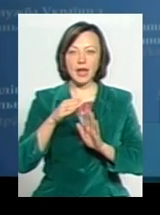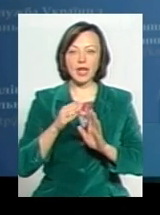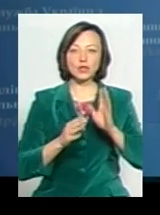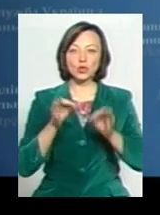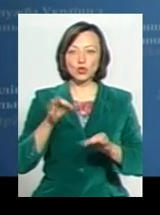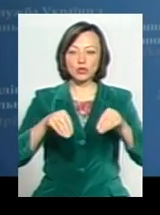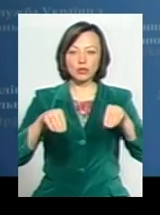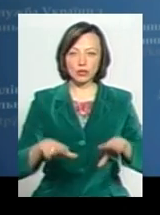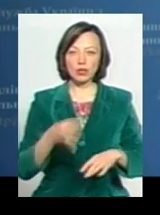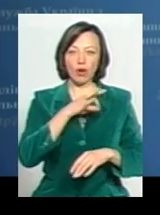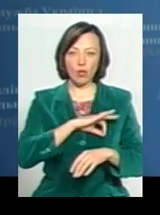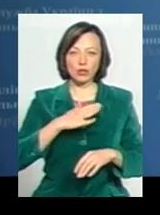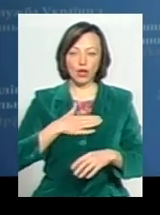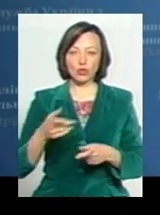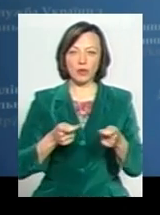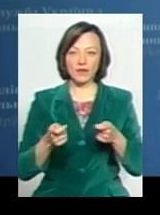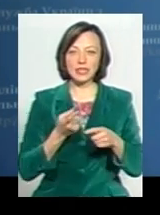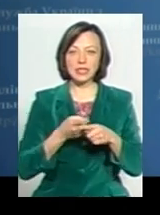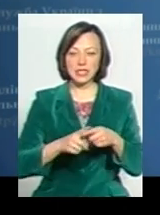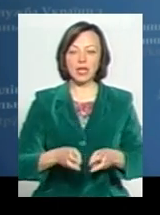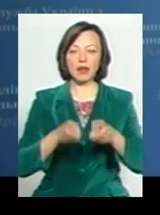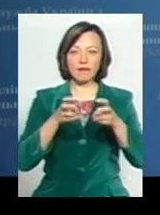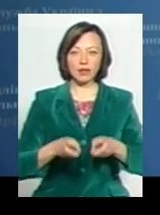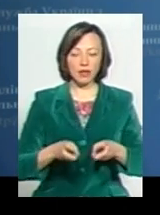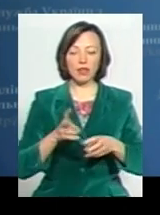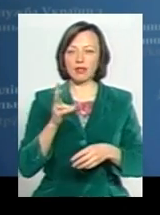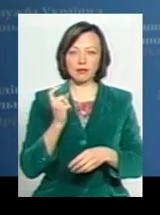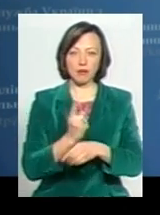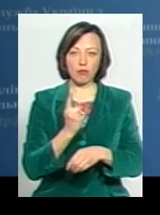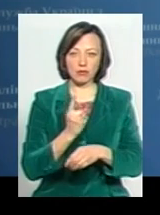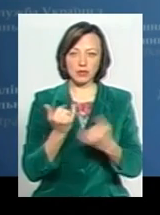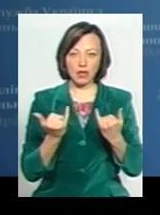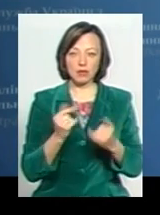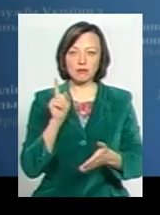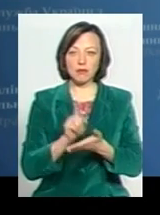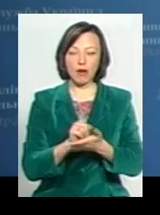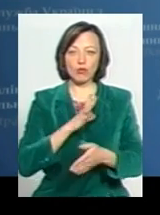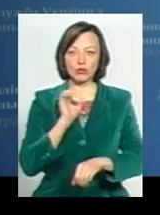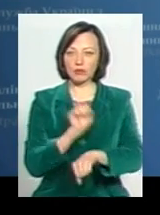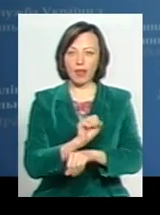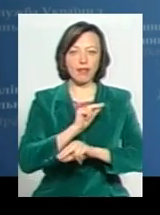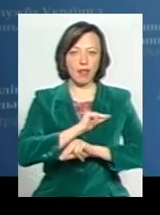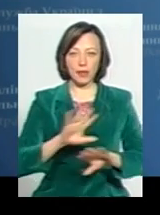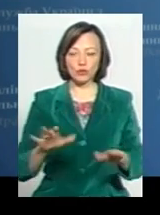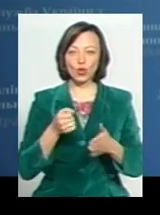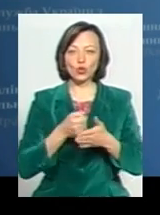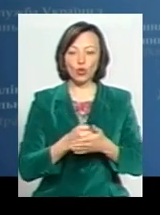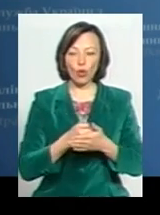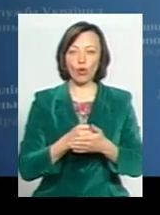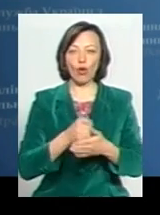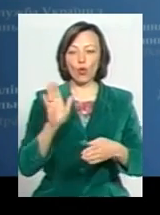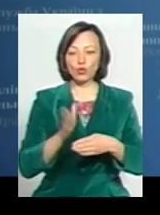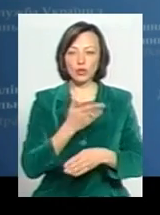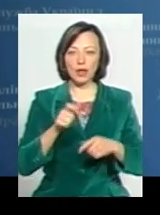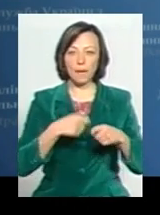виніс рішення на користь управління. Тобто ці ліфти зараз мають бути стояти і не працювати до усунення виявлених